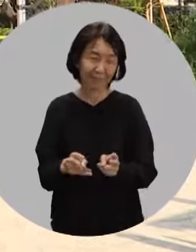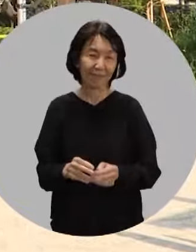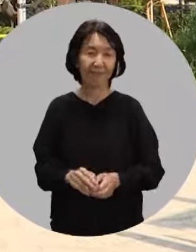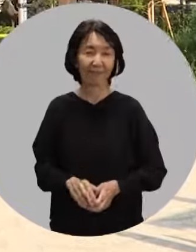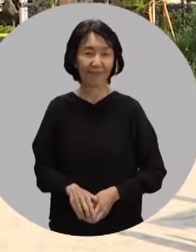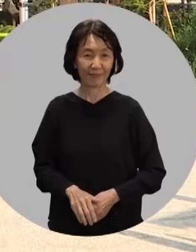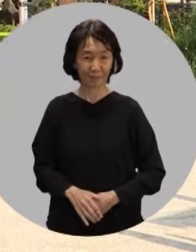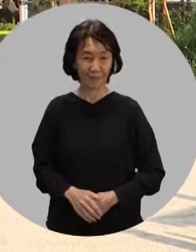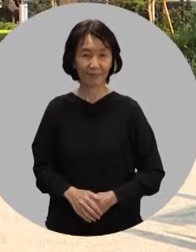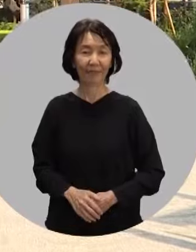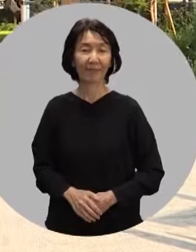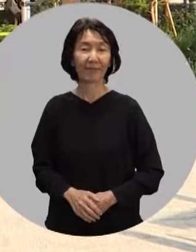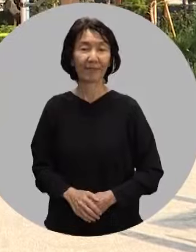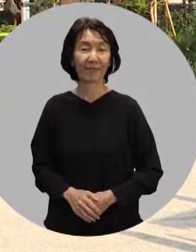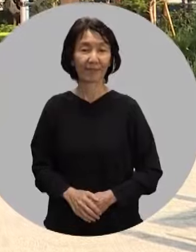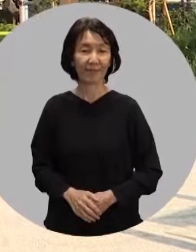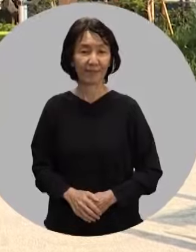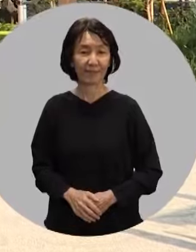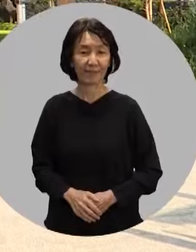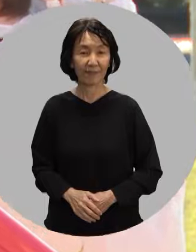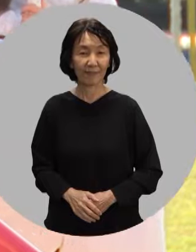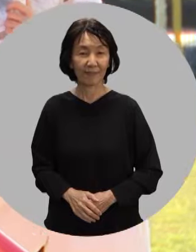整備しました。